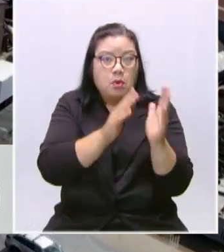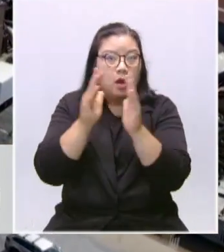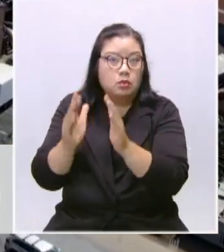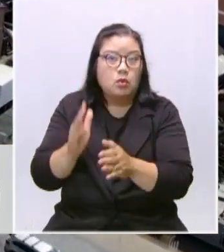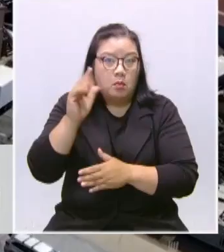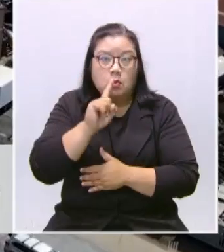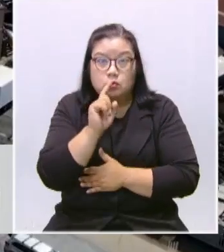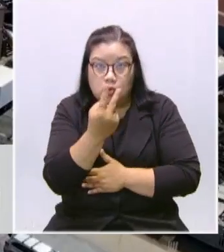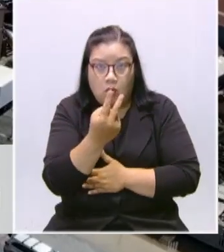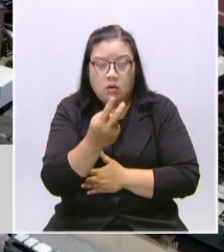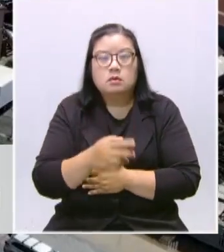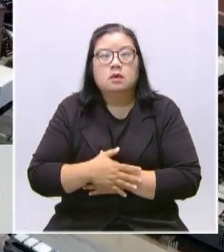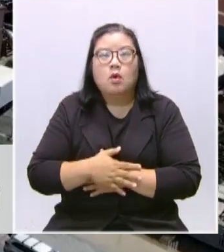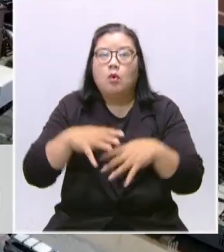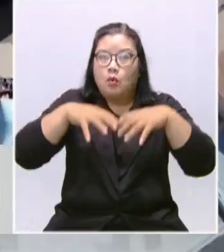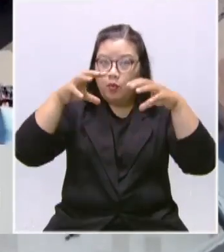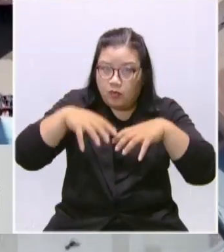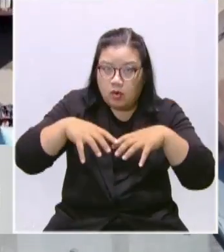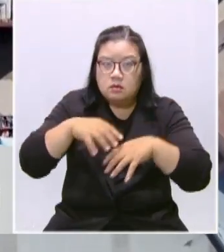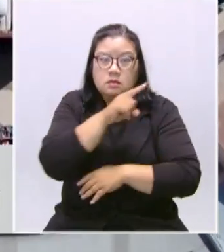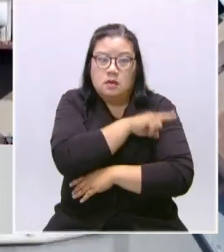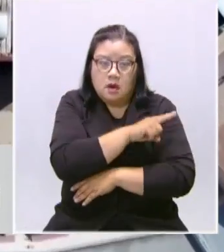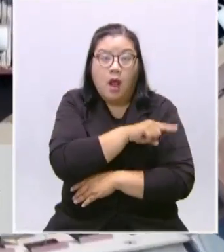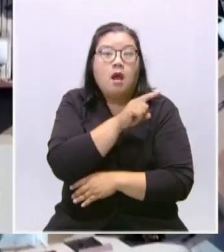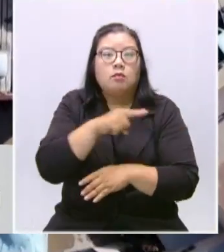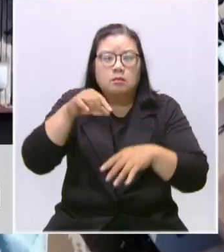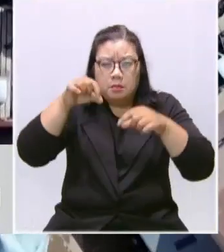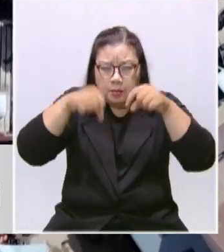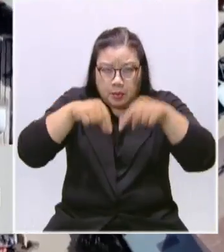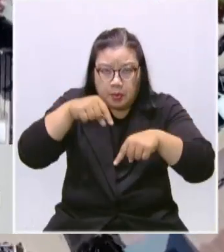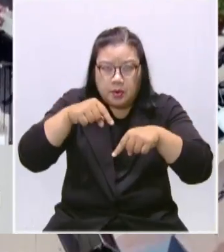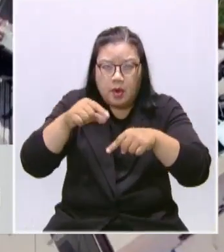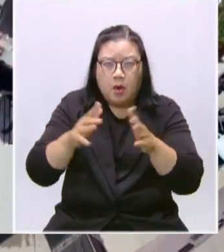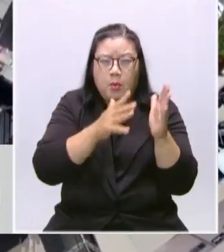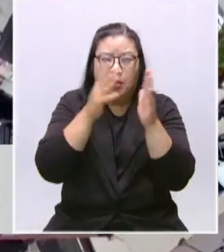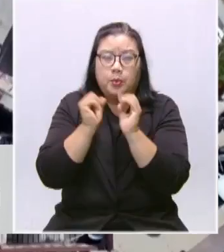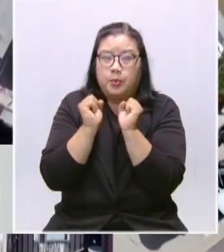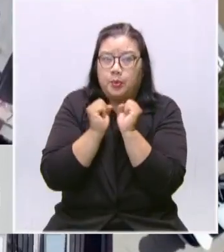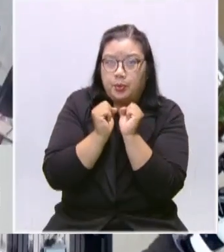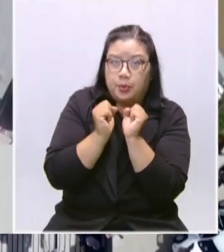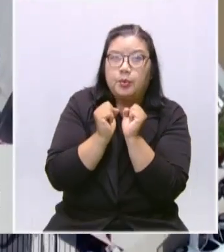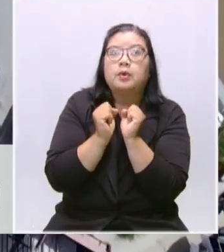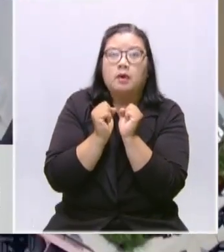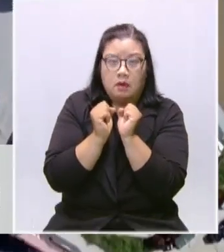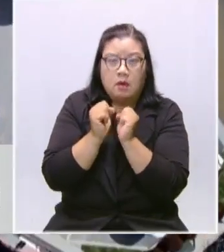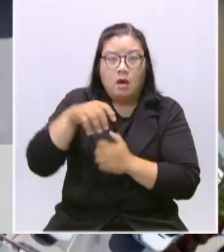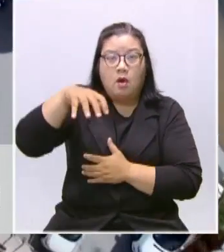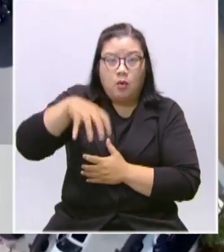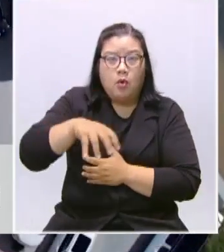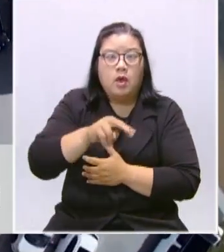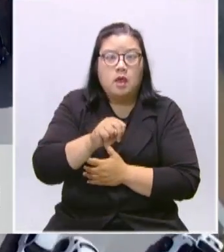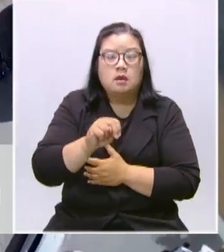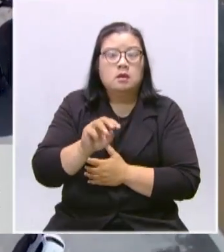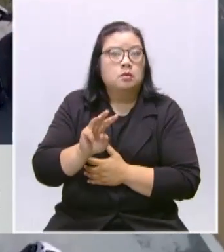ี่จะนำพาทั้งฝน ฮีมะและกระแลมแรงทางสำนักบริการอากาศแห่งชาตสหรัฐหรอวา N